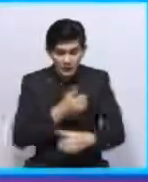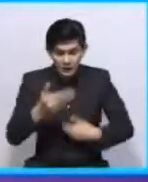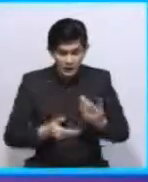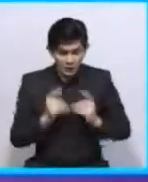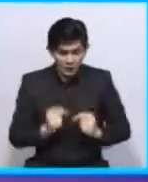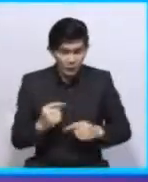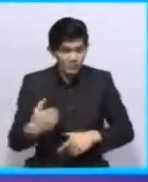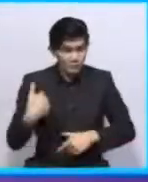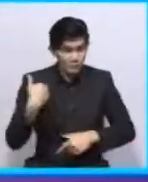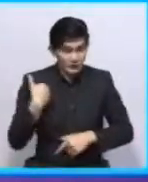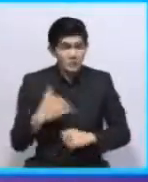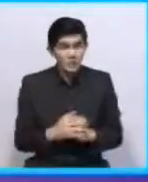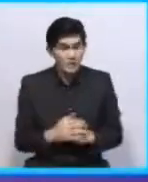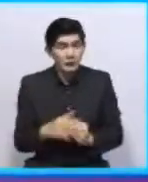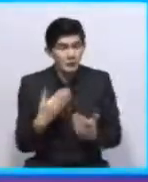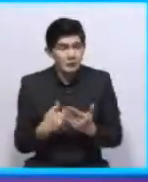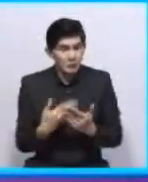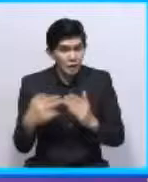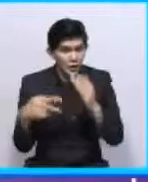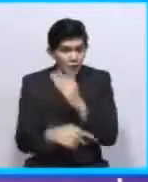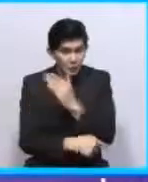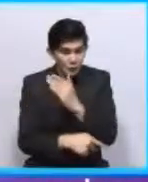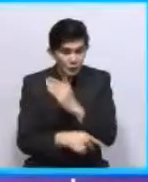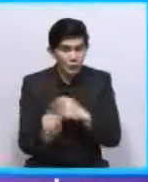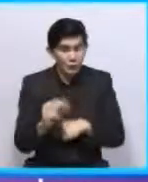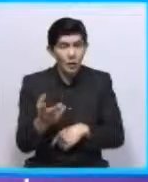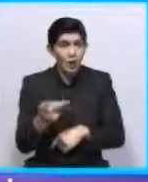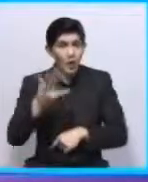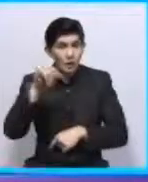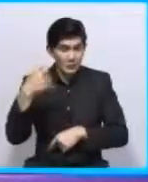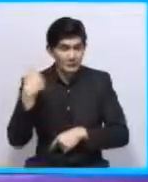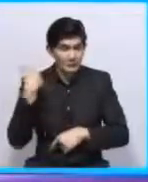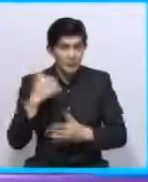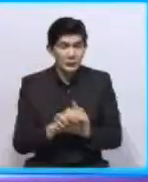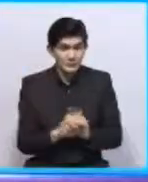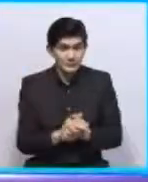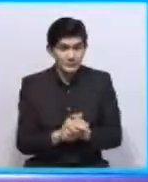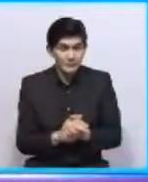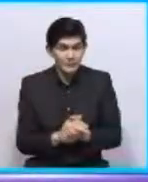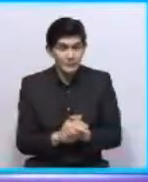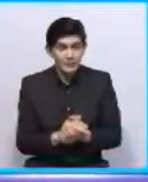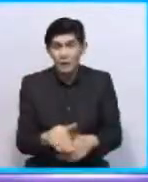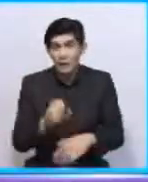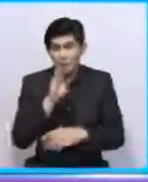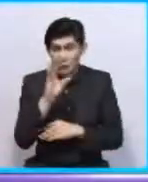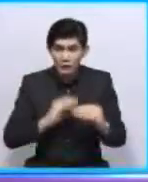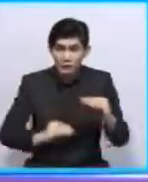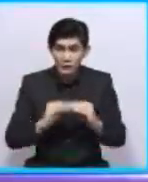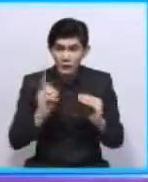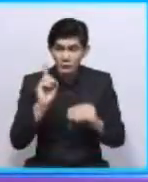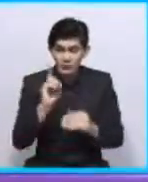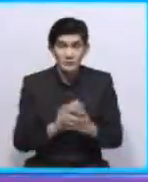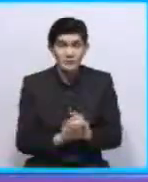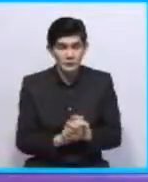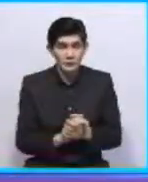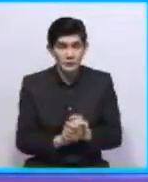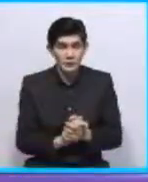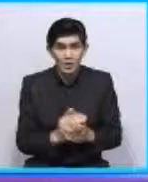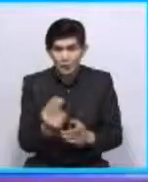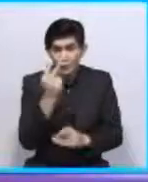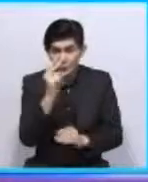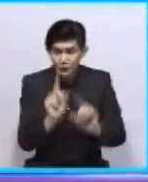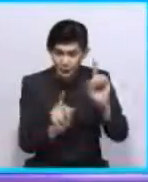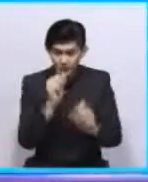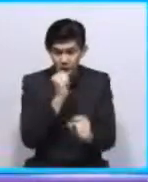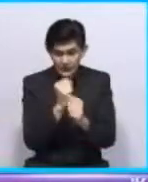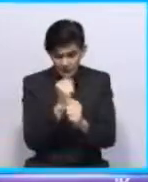รียซีเครตและคดีการฟอกเงินเกี่ยวกับสหกรณ์เครดิตยูเนียนคลองจันทน์พลอากาศเอกประจินจันตองค่ะก็เปิดเผยว่านอกจากจะติด